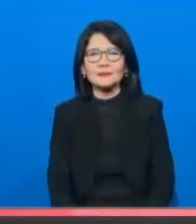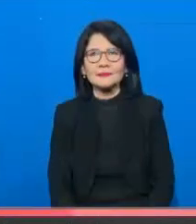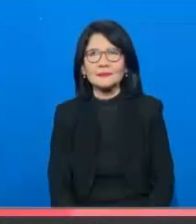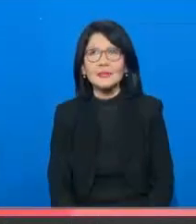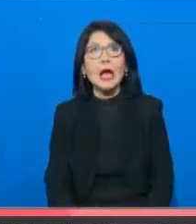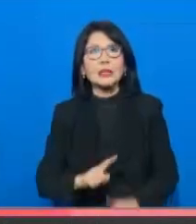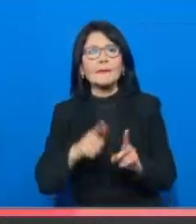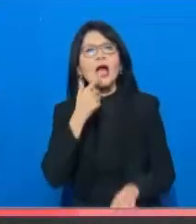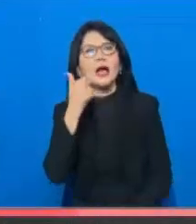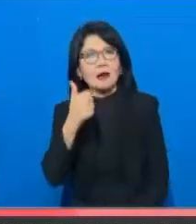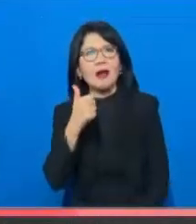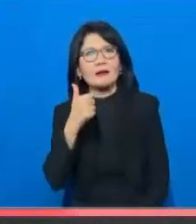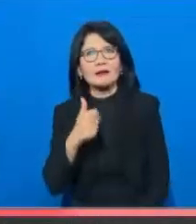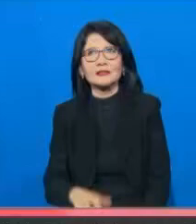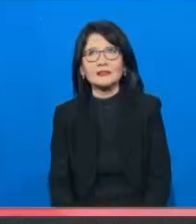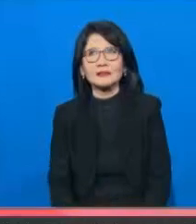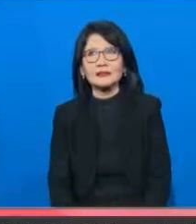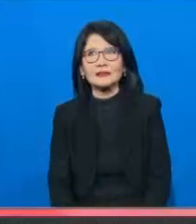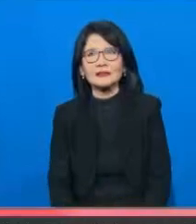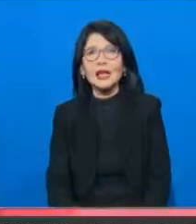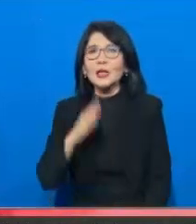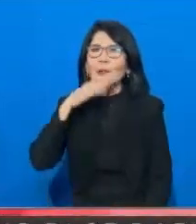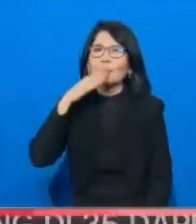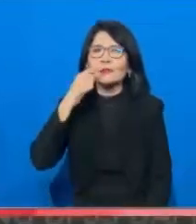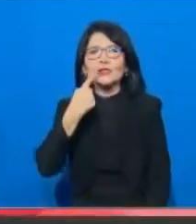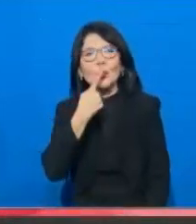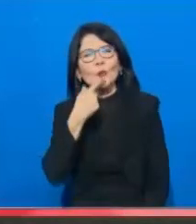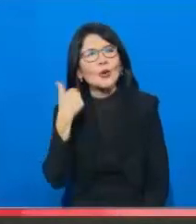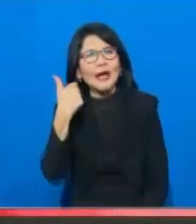Tapi enak sih. Jadi ada sensasi pedes-pedesnya gitu.